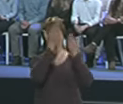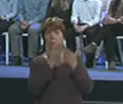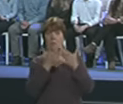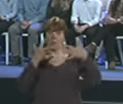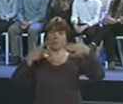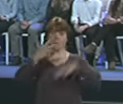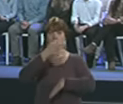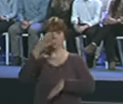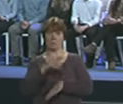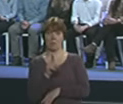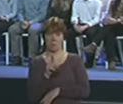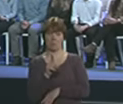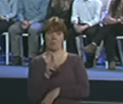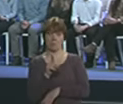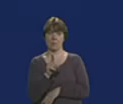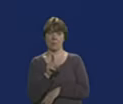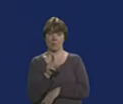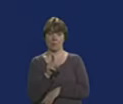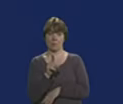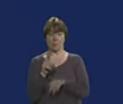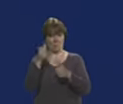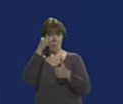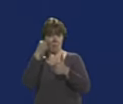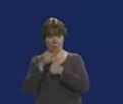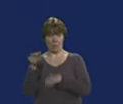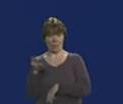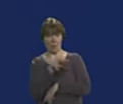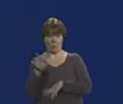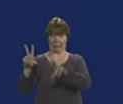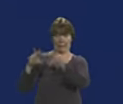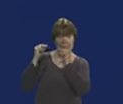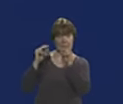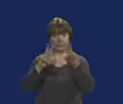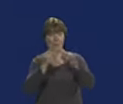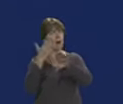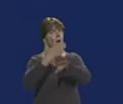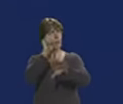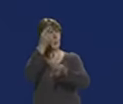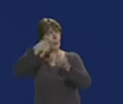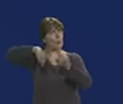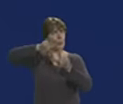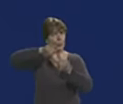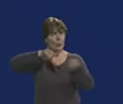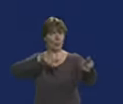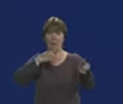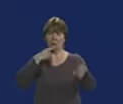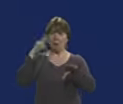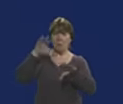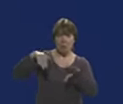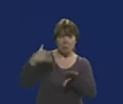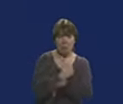fait 18%. Les mêmes qui nous expliquaient avant le premier tour qu'elle faisait une mauvaise campagne,